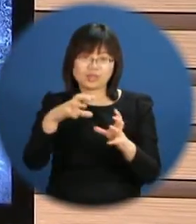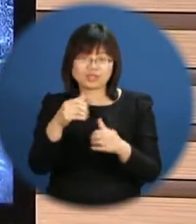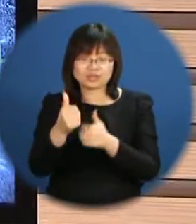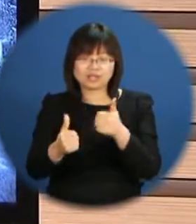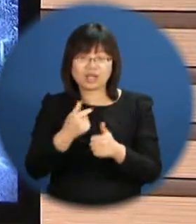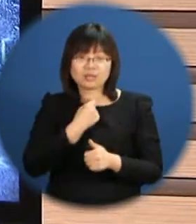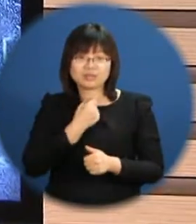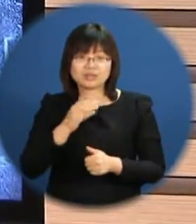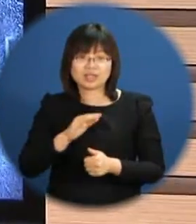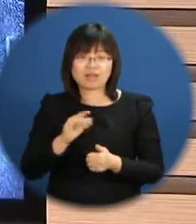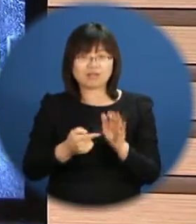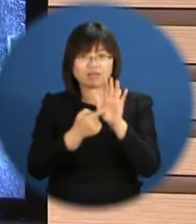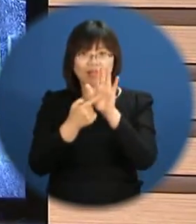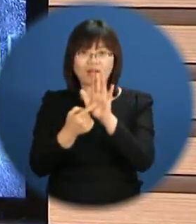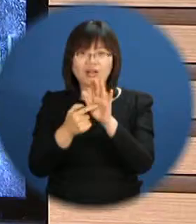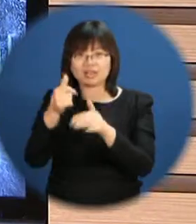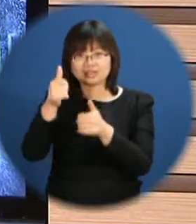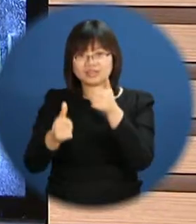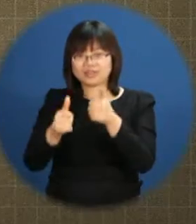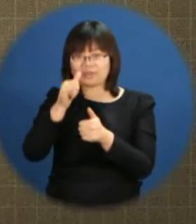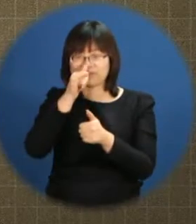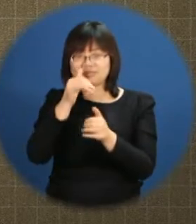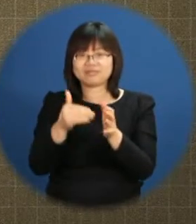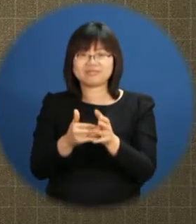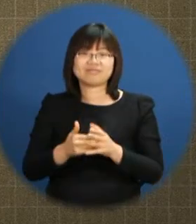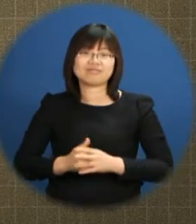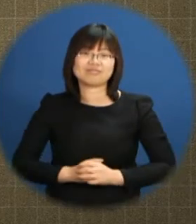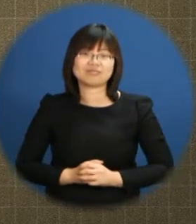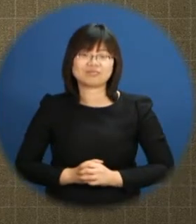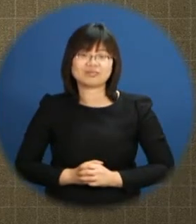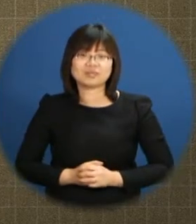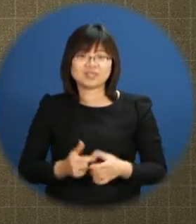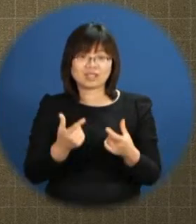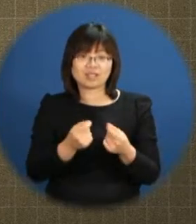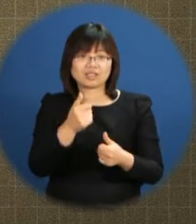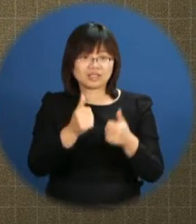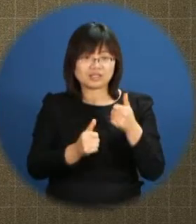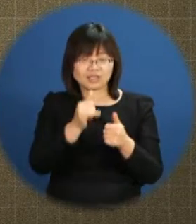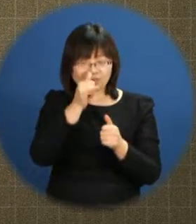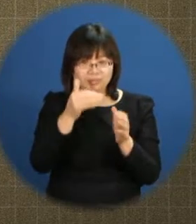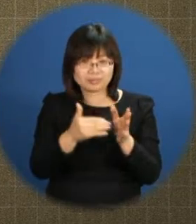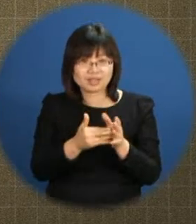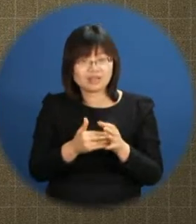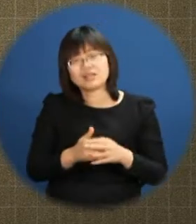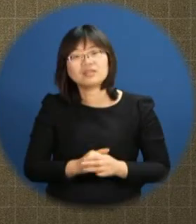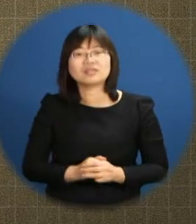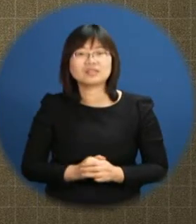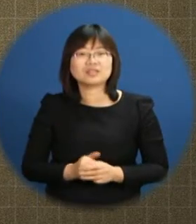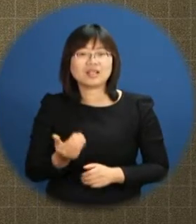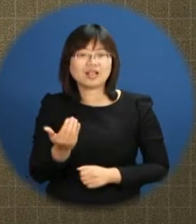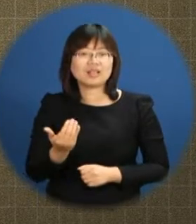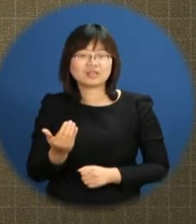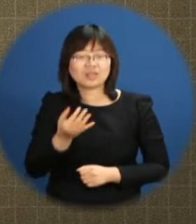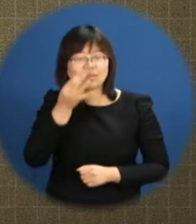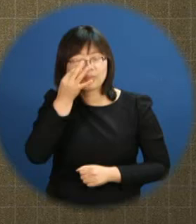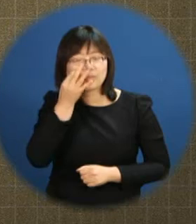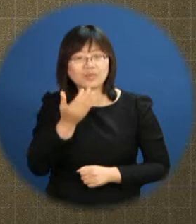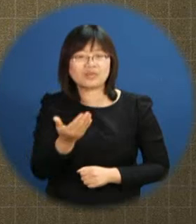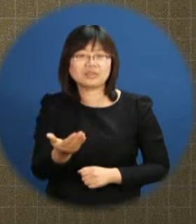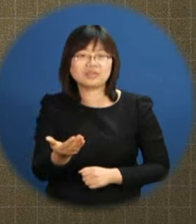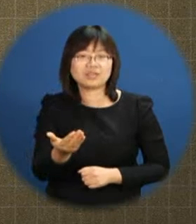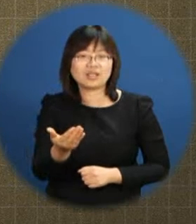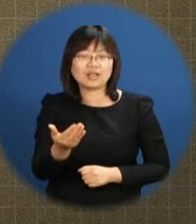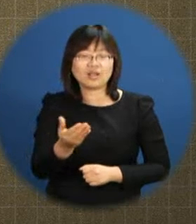타 그래 가지고 실험을 했습니다 이렇게 실험을 했어요 그러니까 아까 그 보여드린 그